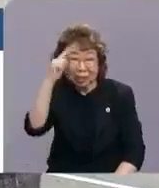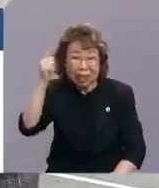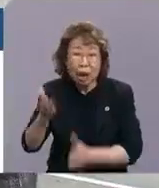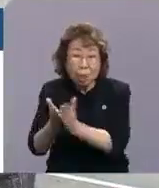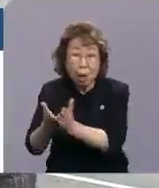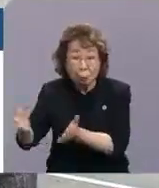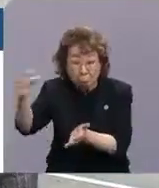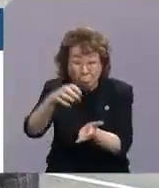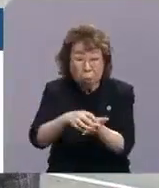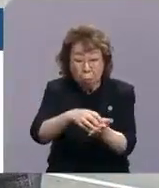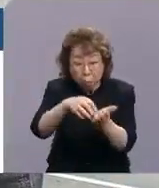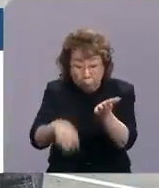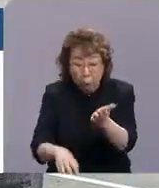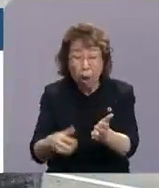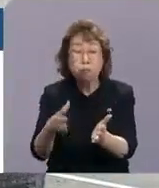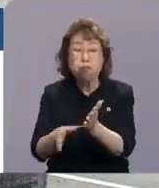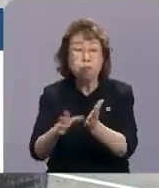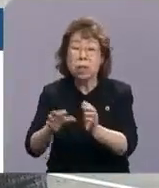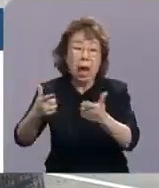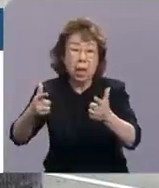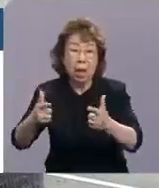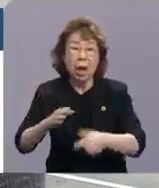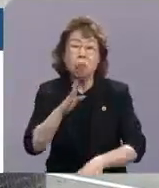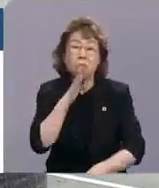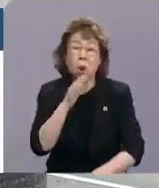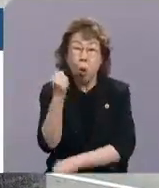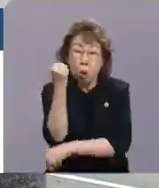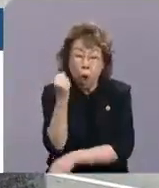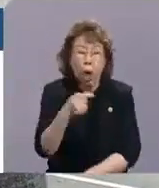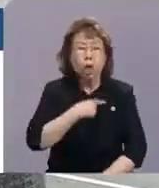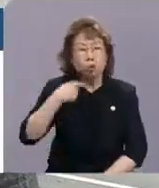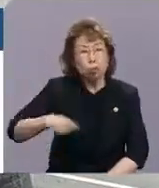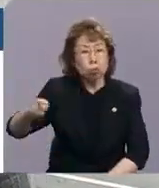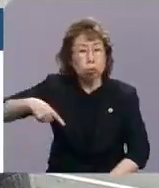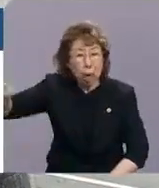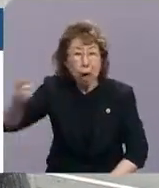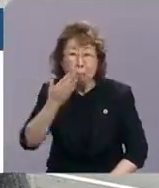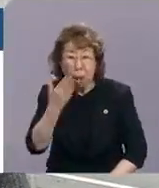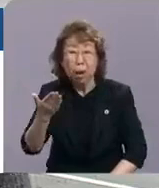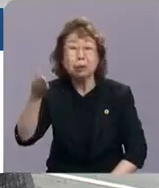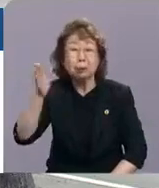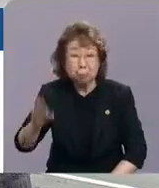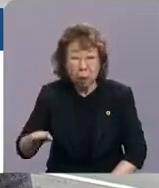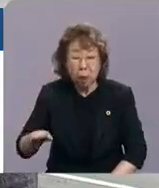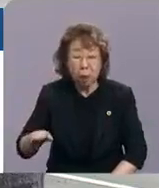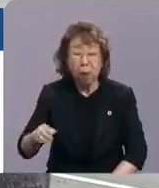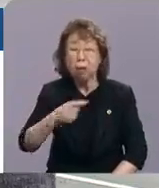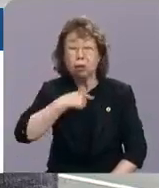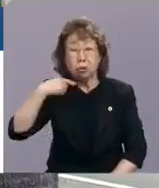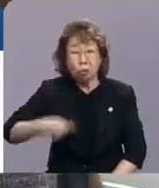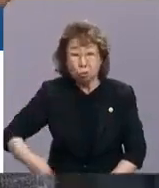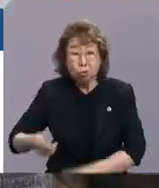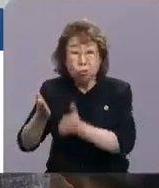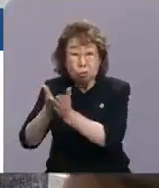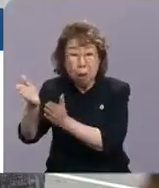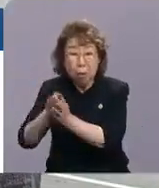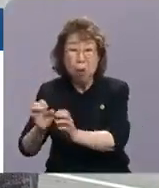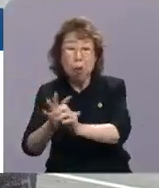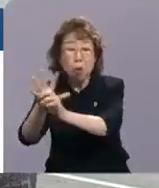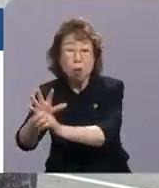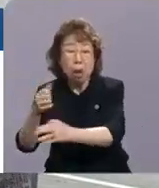여기에서 하역을 해야 될 그 물건이 아니고 원래 중국으로 입항해야 될 선박들인데 중국에서 코로나19